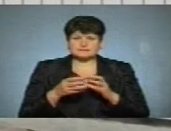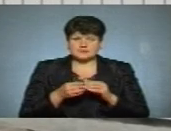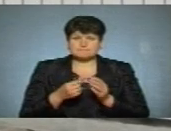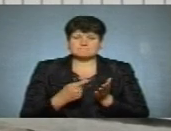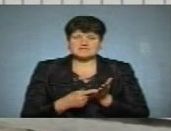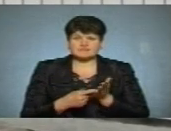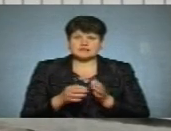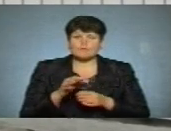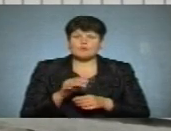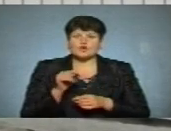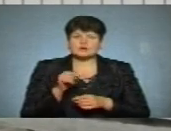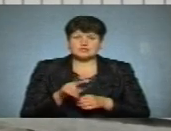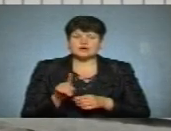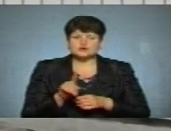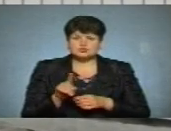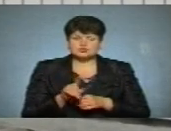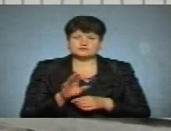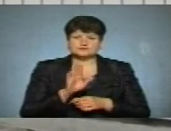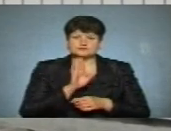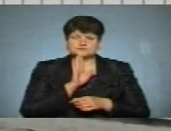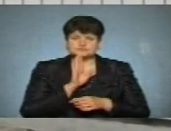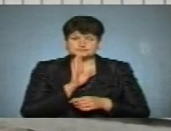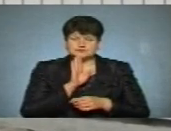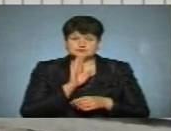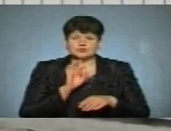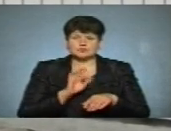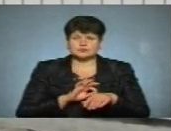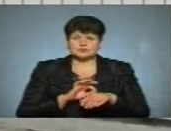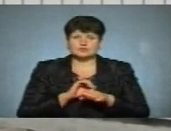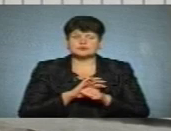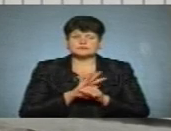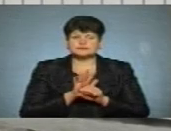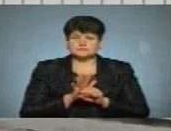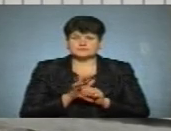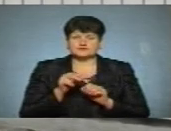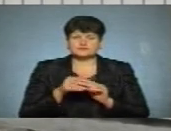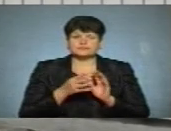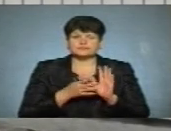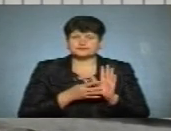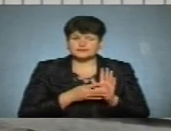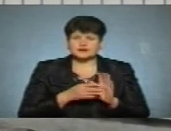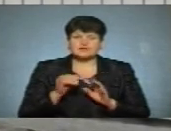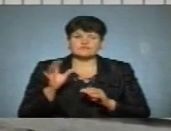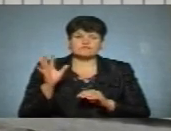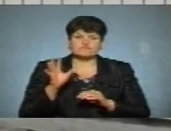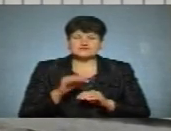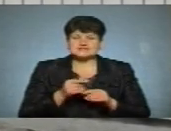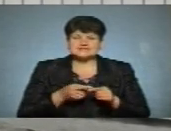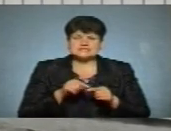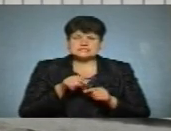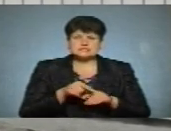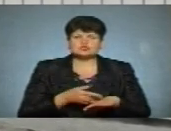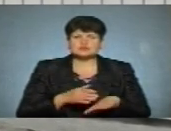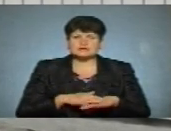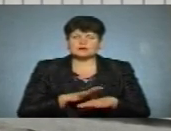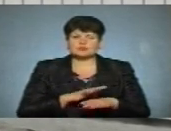підтвердив про те, що у пацієнтки діагноз COVID-19 і вже усі ці ускладнення були